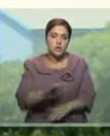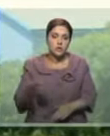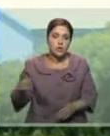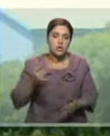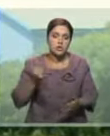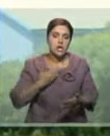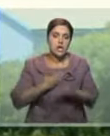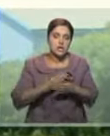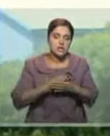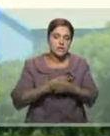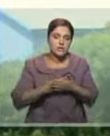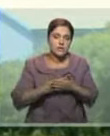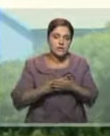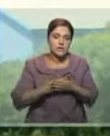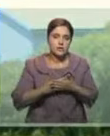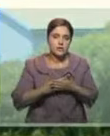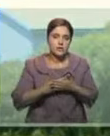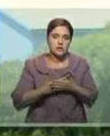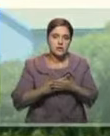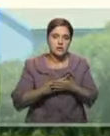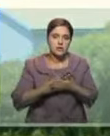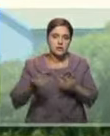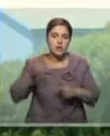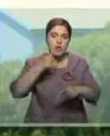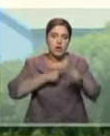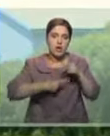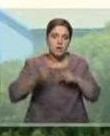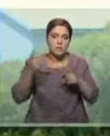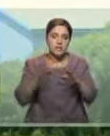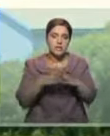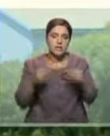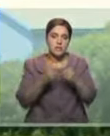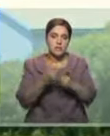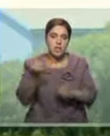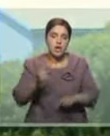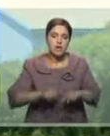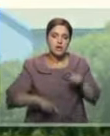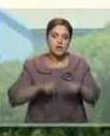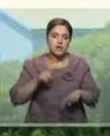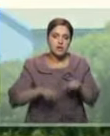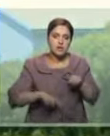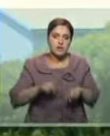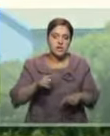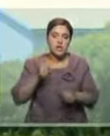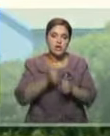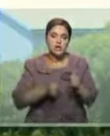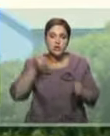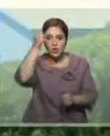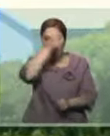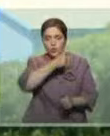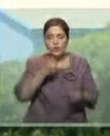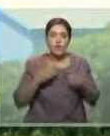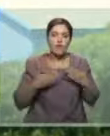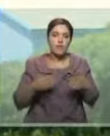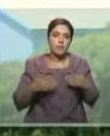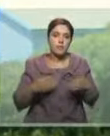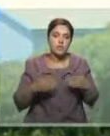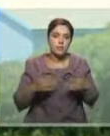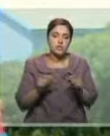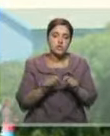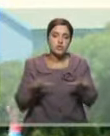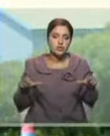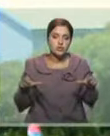идет работа по возврату детей в биологические семьи, в родные семьи. Ежегодно идет выпуск со